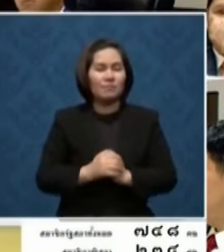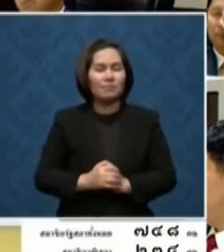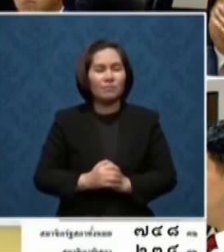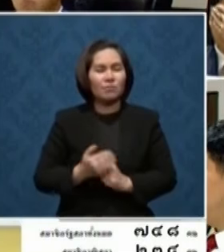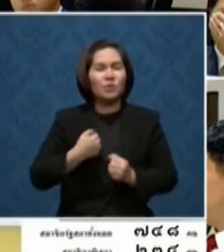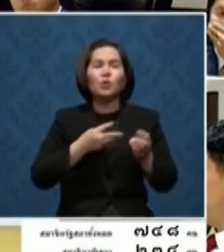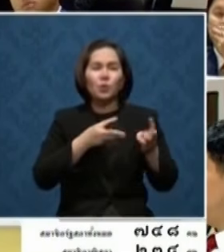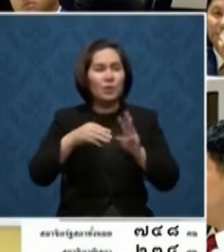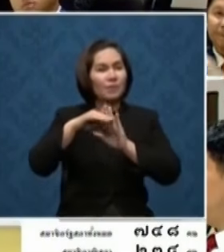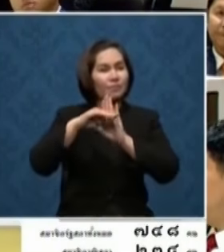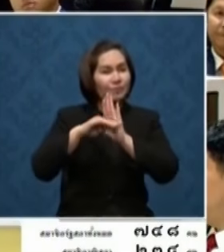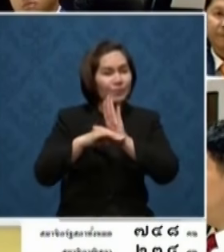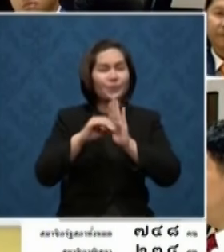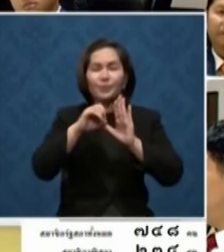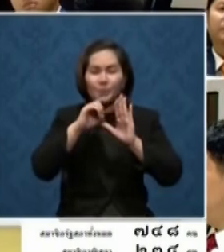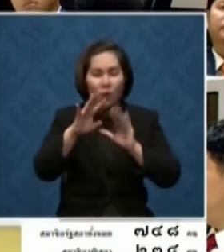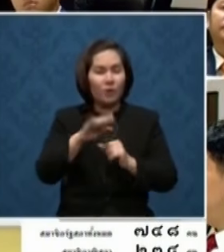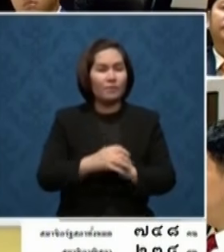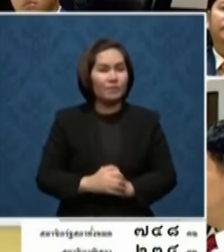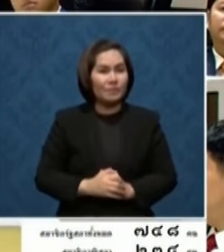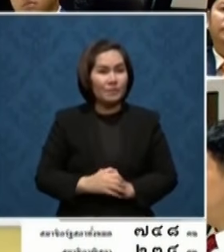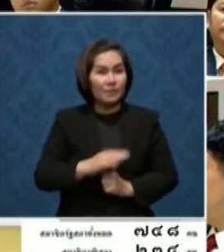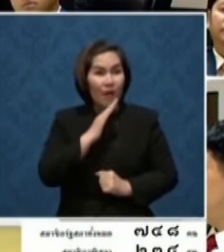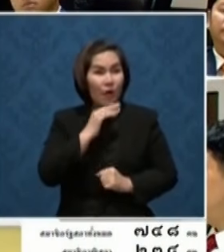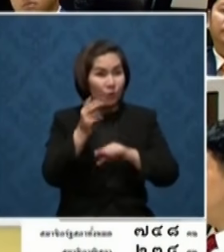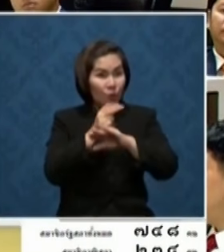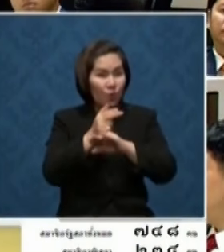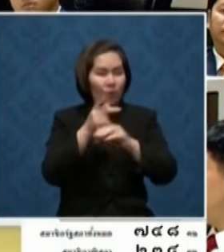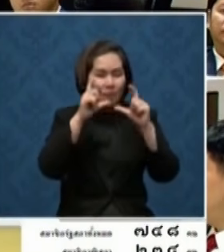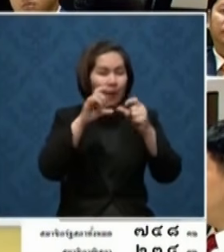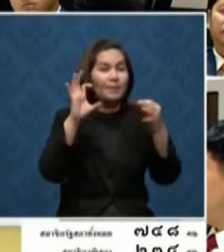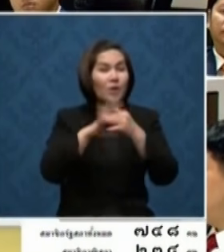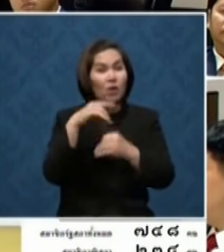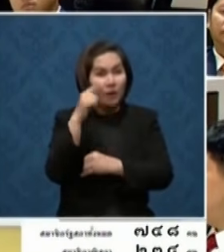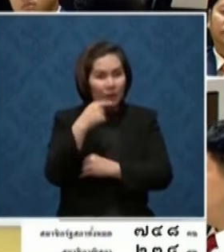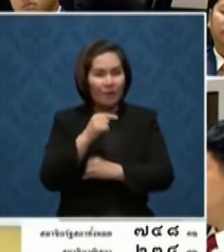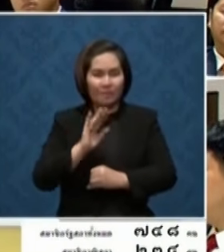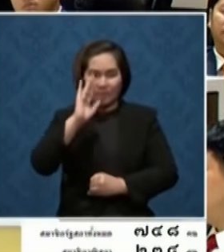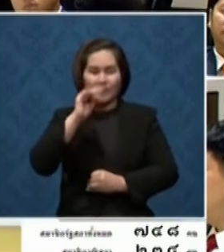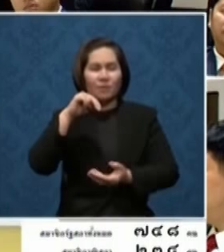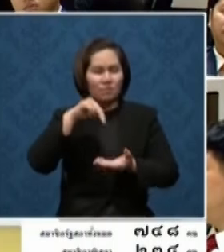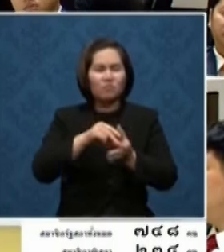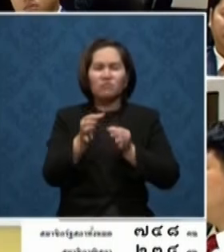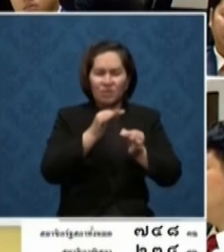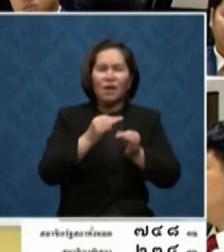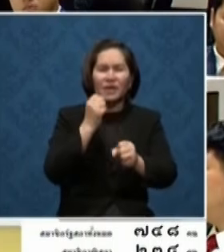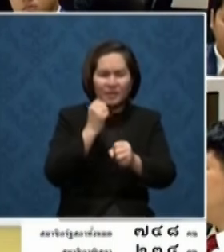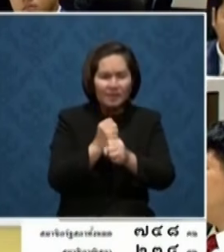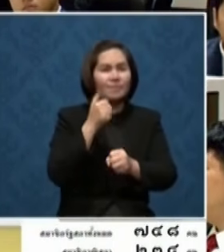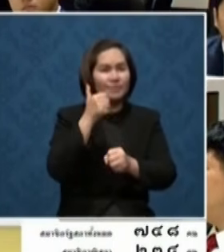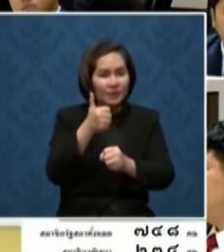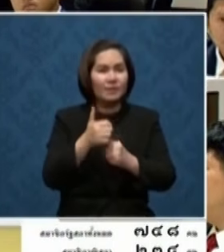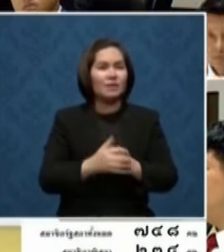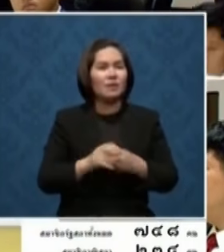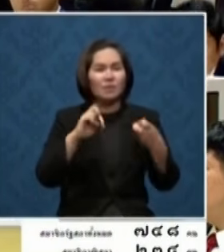ส.ส.คิดไว้สักนิดหนึ่งนะอนาคตข้างหน้าเนี่ยในวันที่บทเฉพาะการมาตรา272สิ้นสุดลง